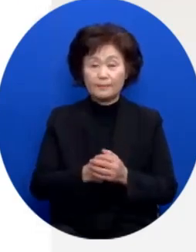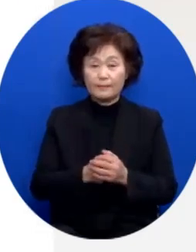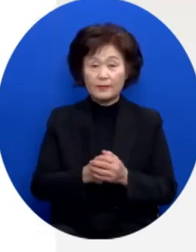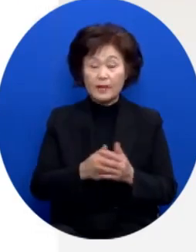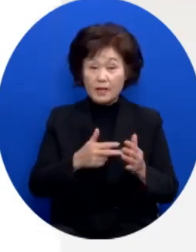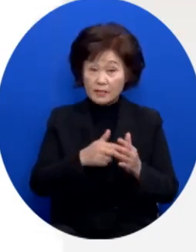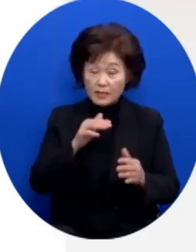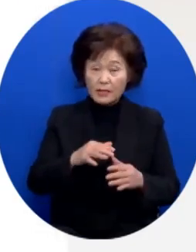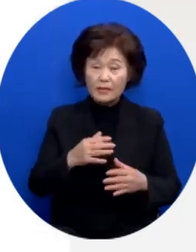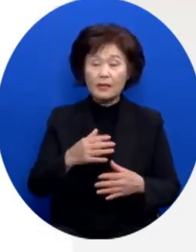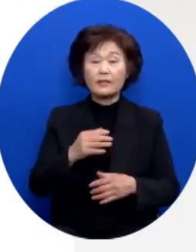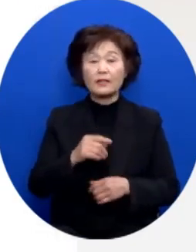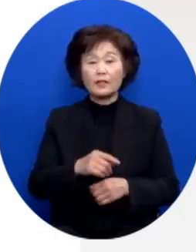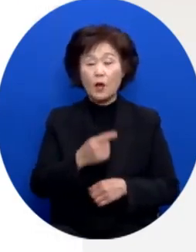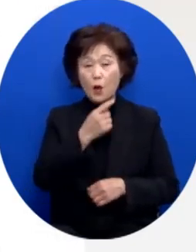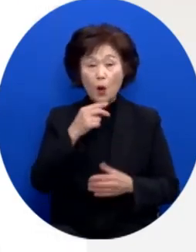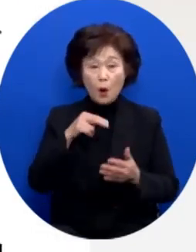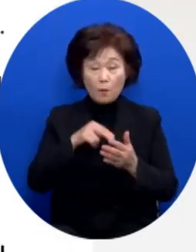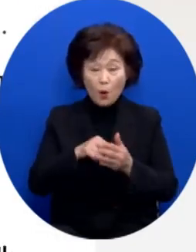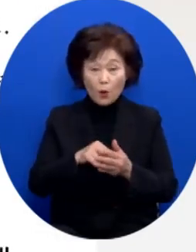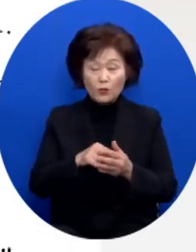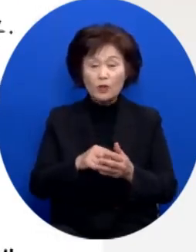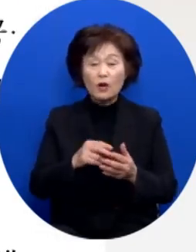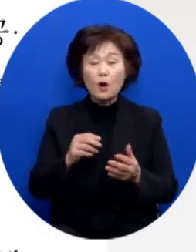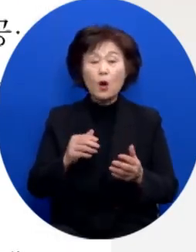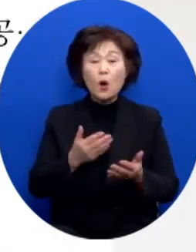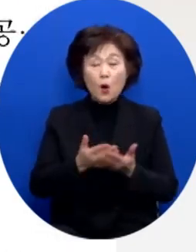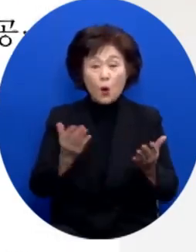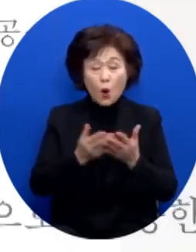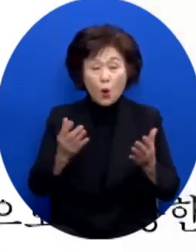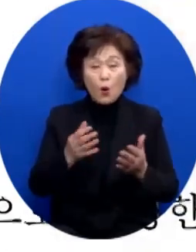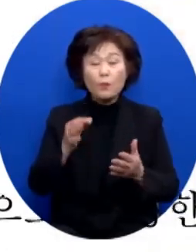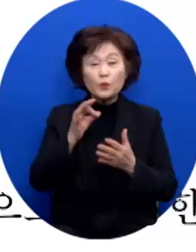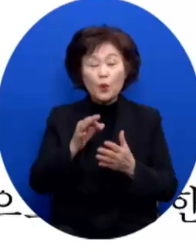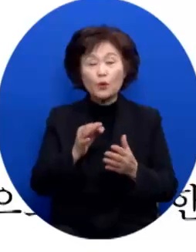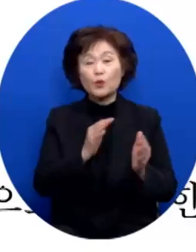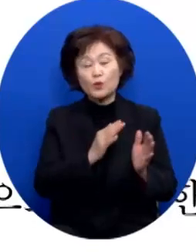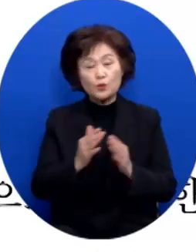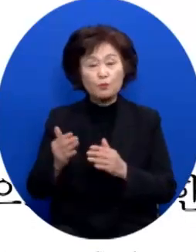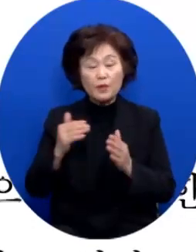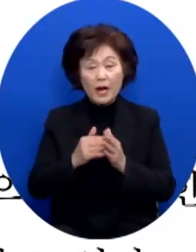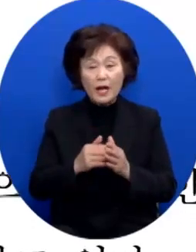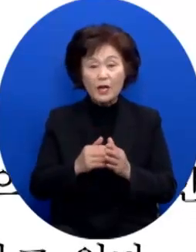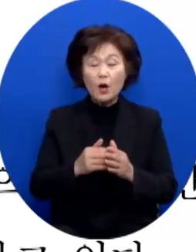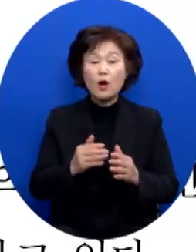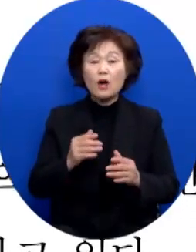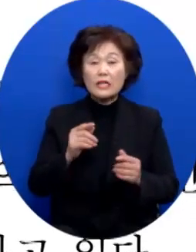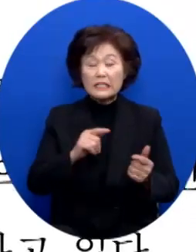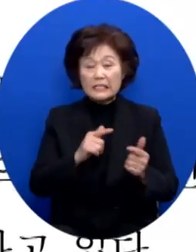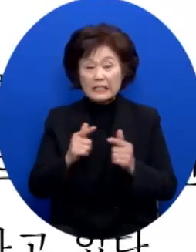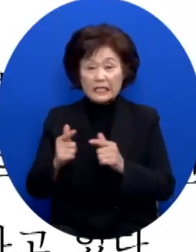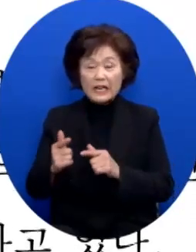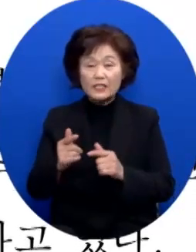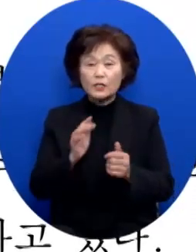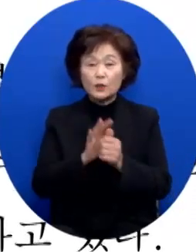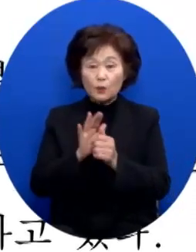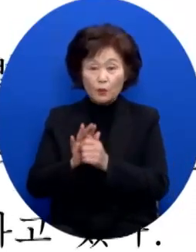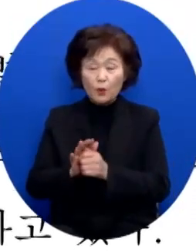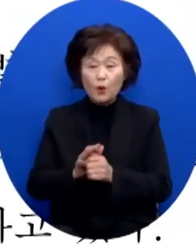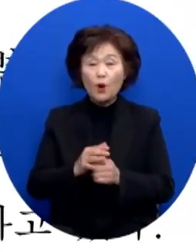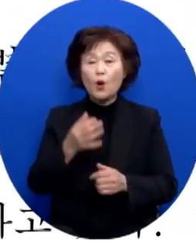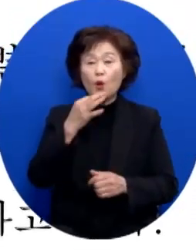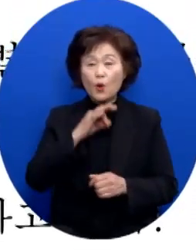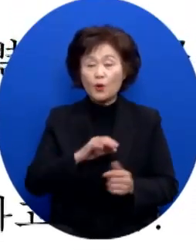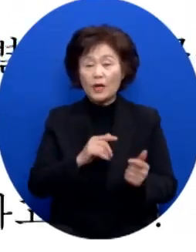재단은 안정적 보증공급 기반을 마련해 ESG 전용기금 조성과 공익목적의 기부 절차 효율화 등 출연